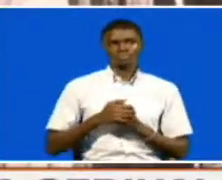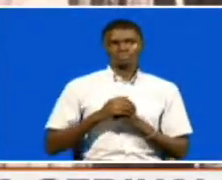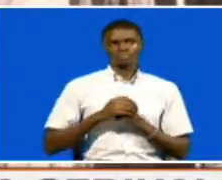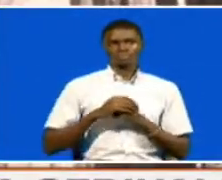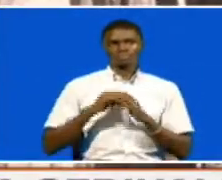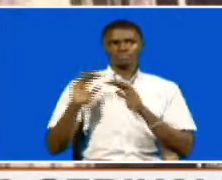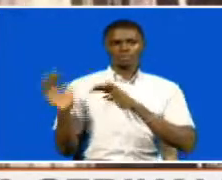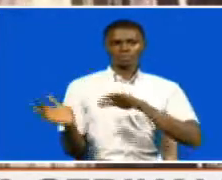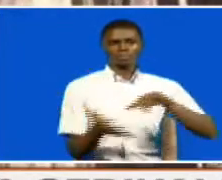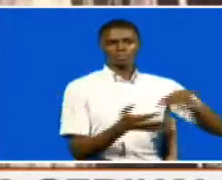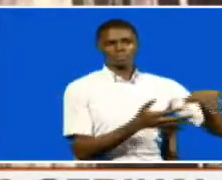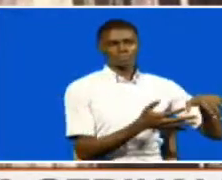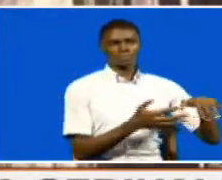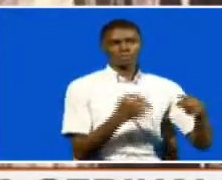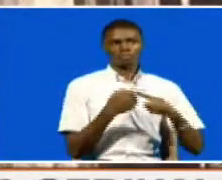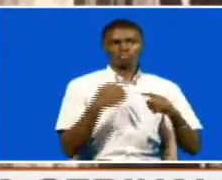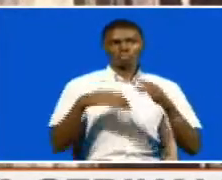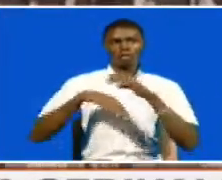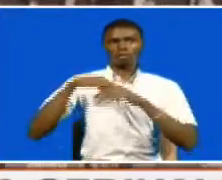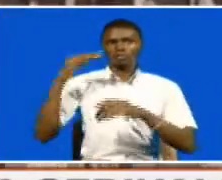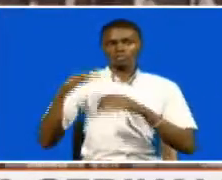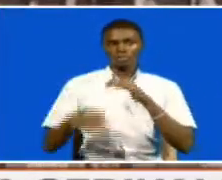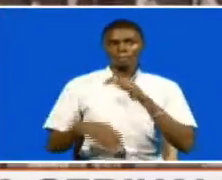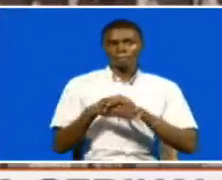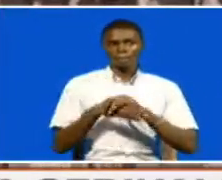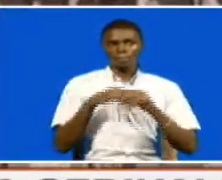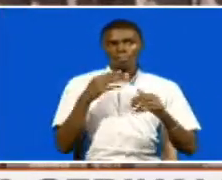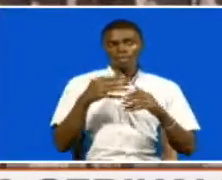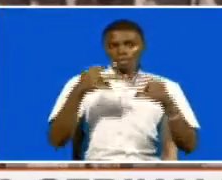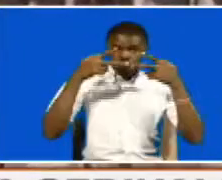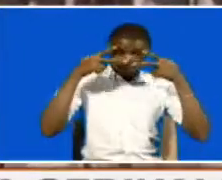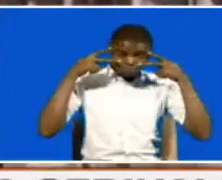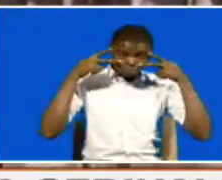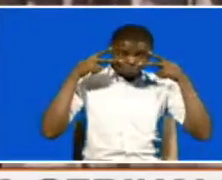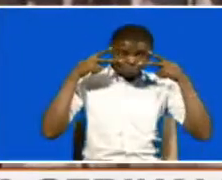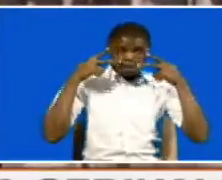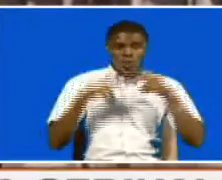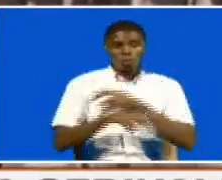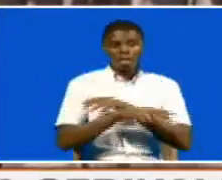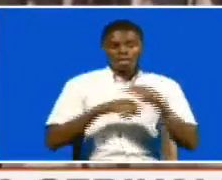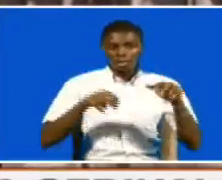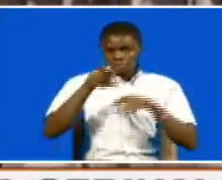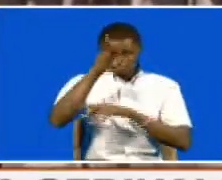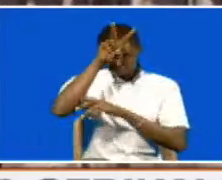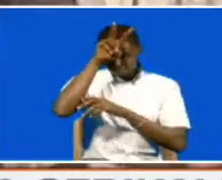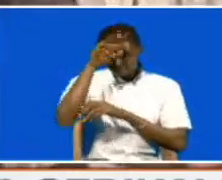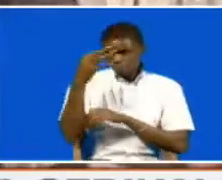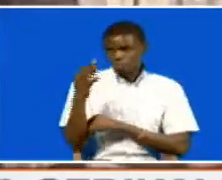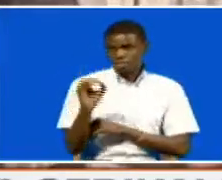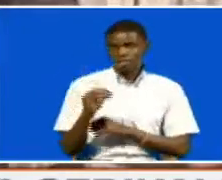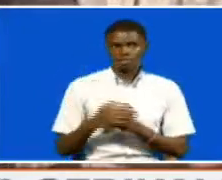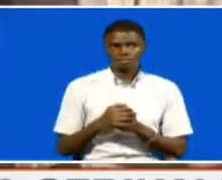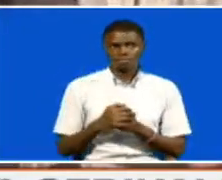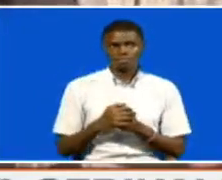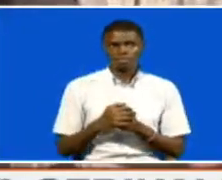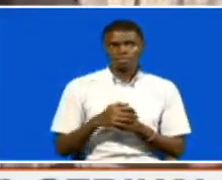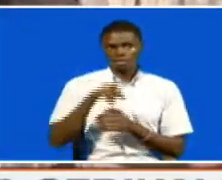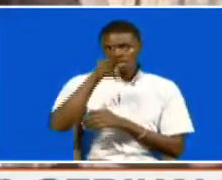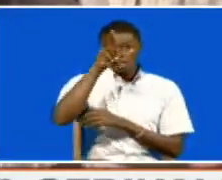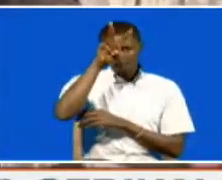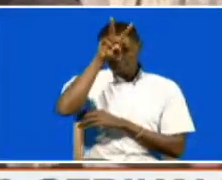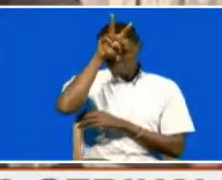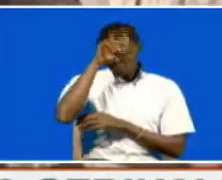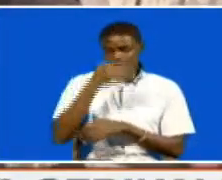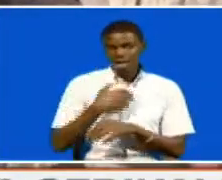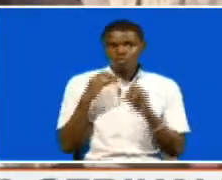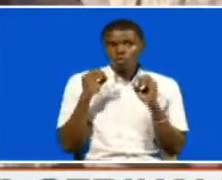mbali marufuku ya kutoka nje wakati wa usiku. Majangili hao waliiba mbuzi 30. Kuta mbuzi, hakuna mbuzi, zina mbuzi